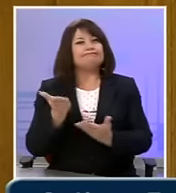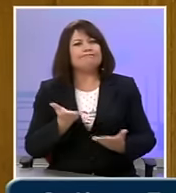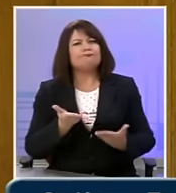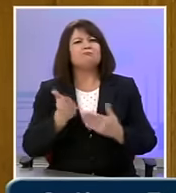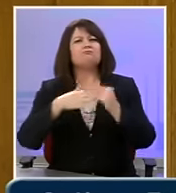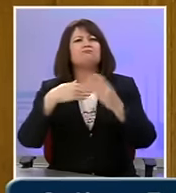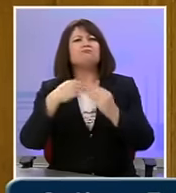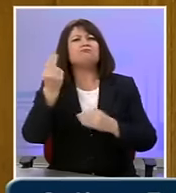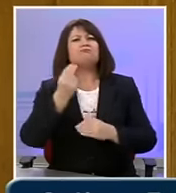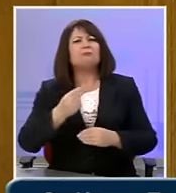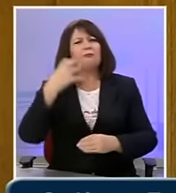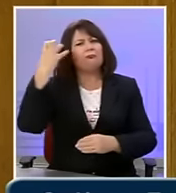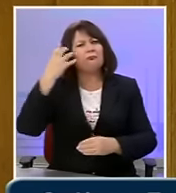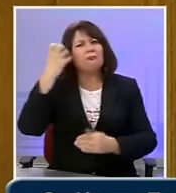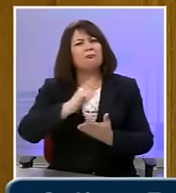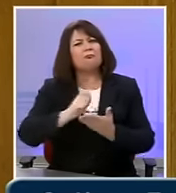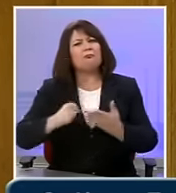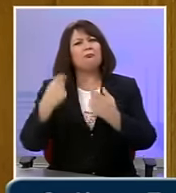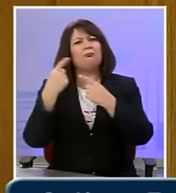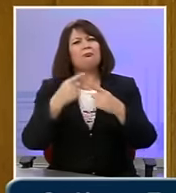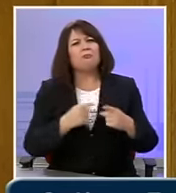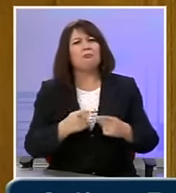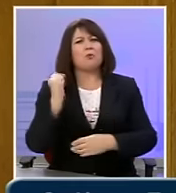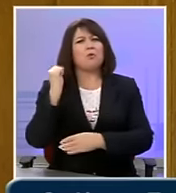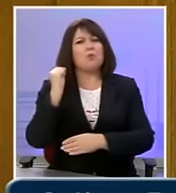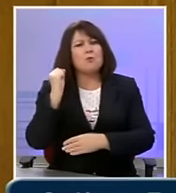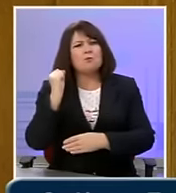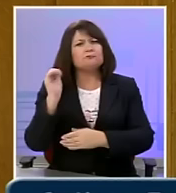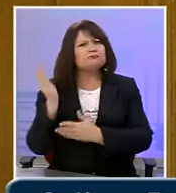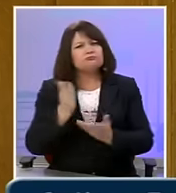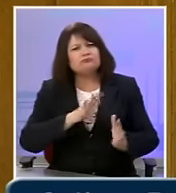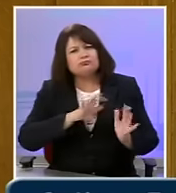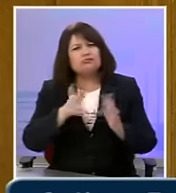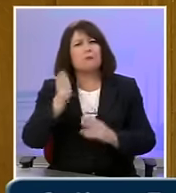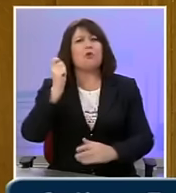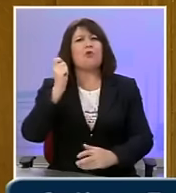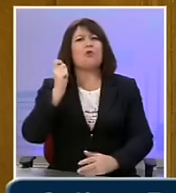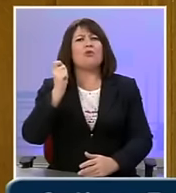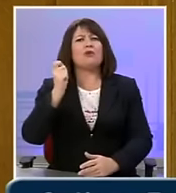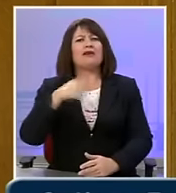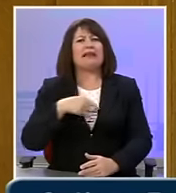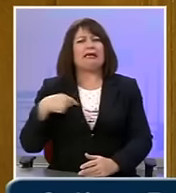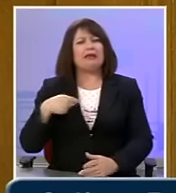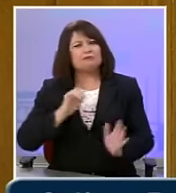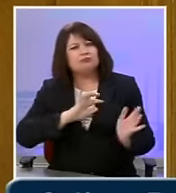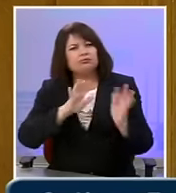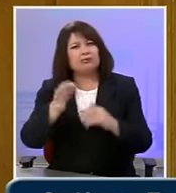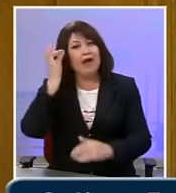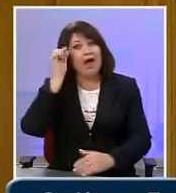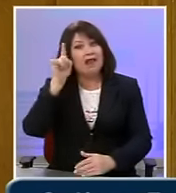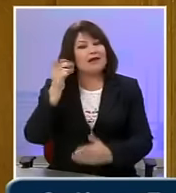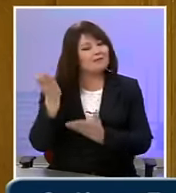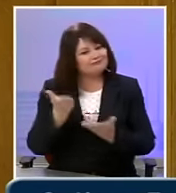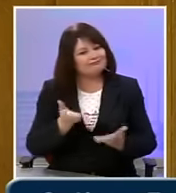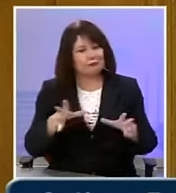καλλιτέχνες, φιλοσόφους, διανοούμενους, συνδικαλιστές και πολιτικούς ηγέτες. Το